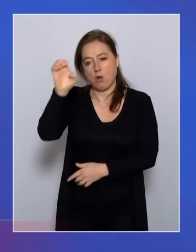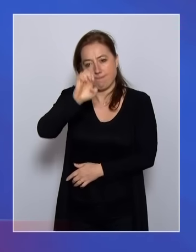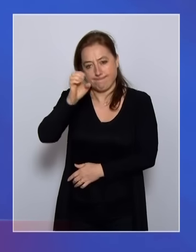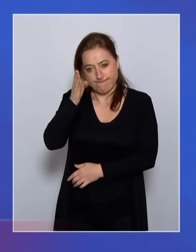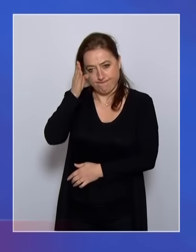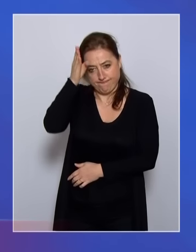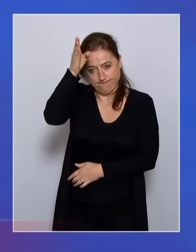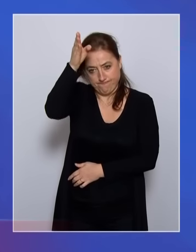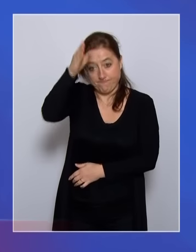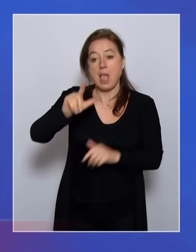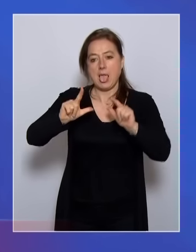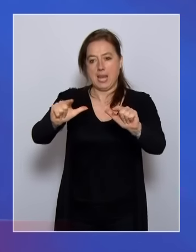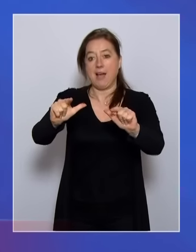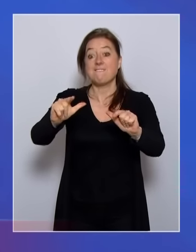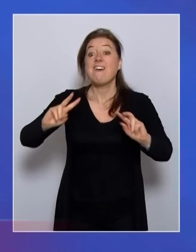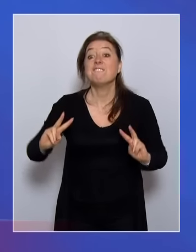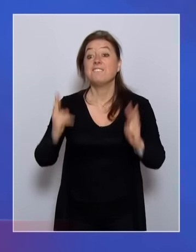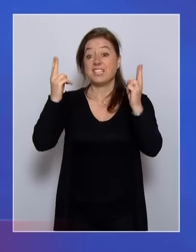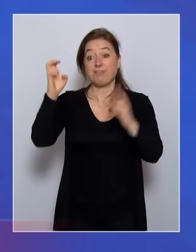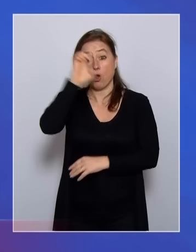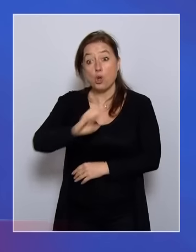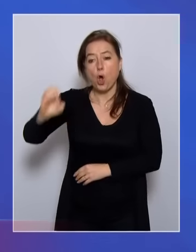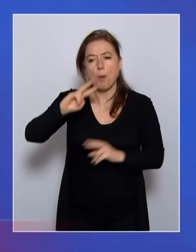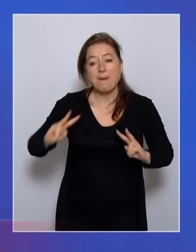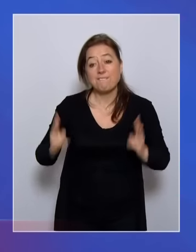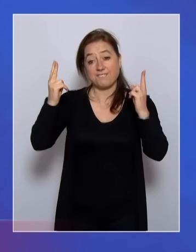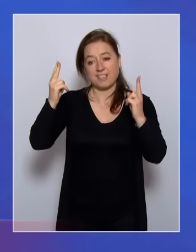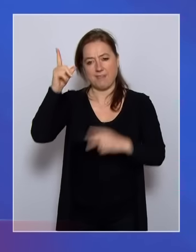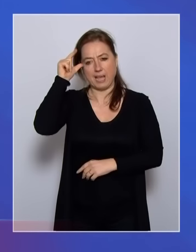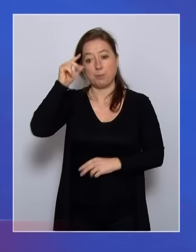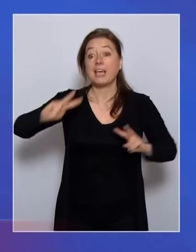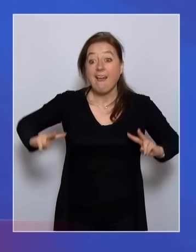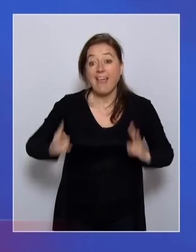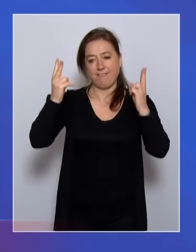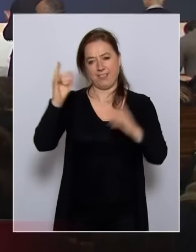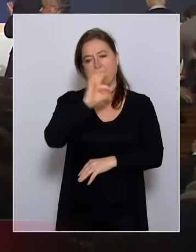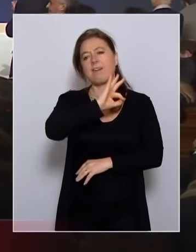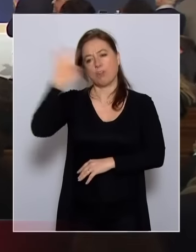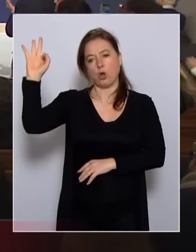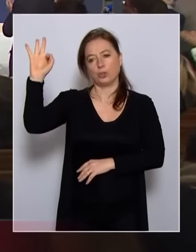nôtre vive l'Europe vive la République et vive la France merci Merci.